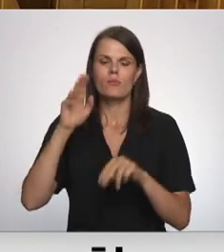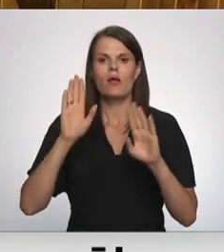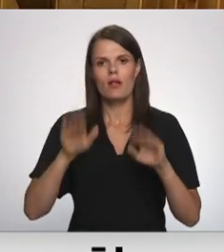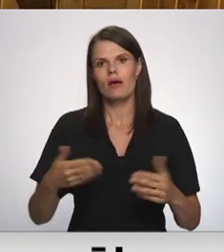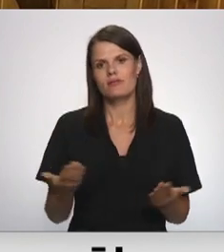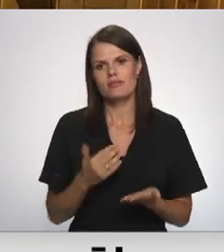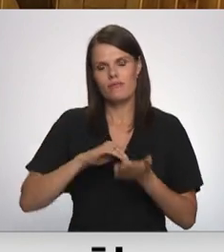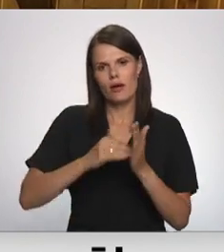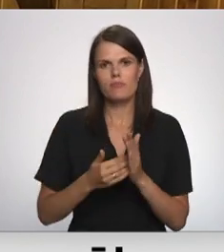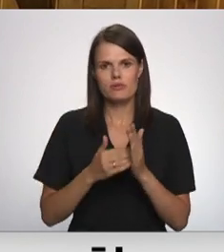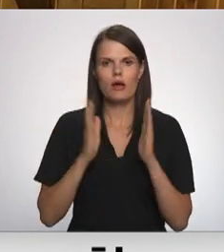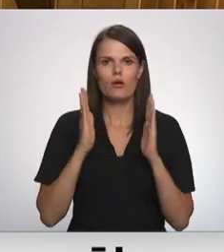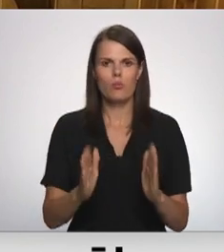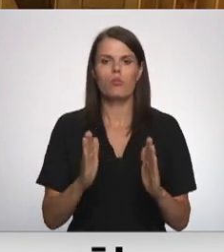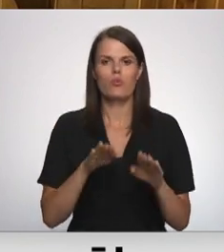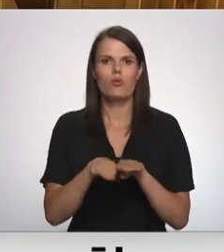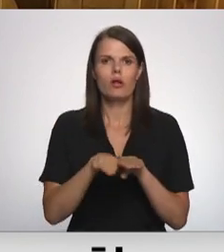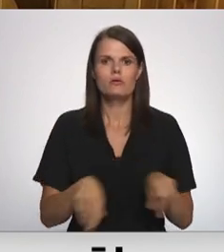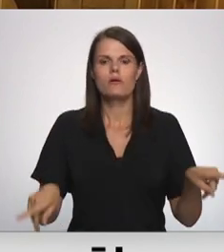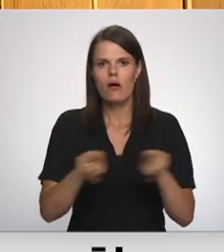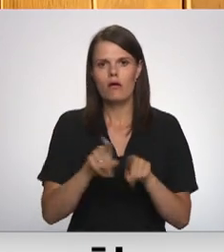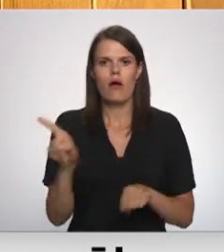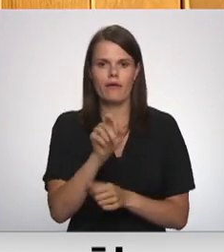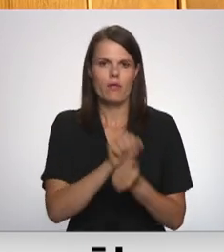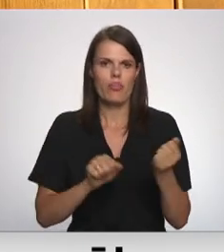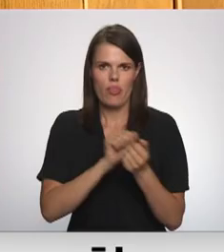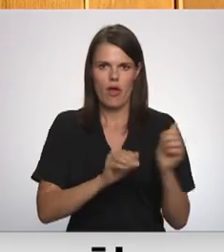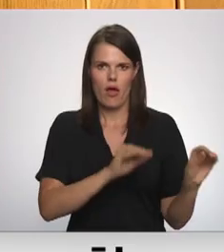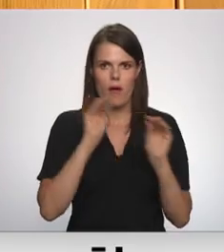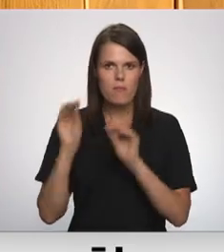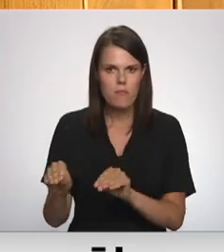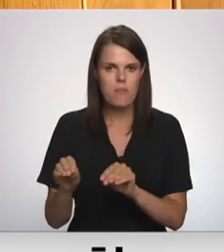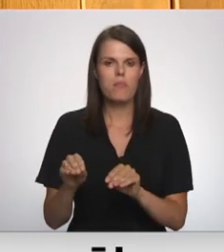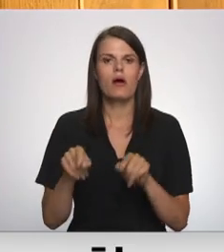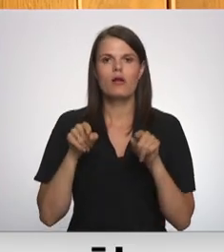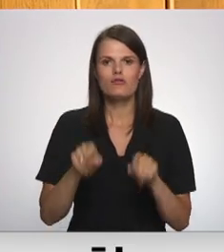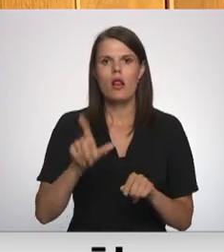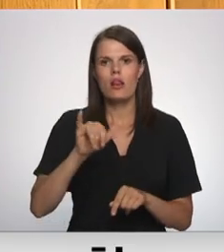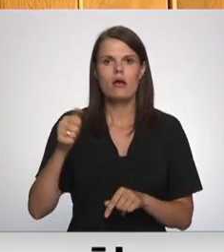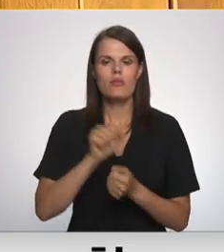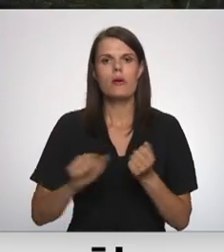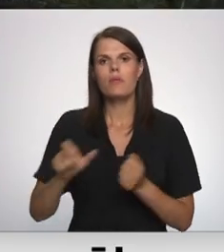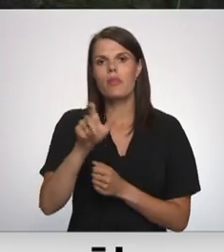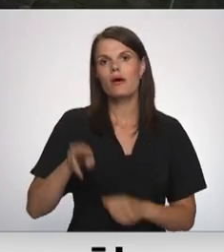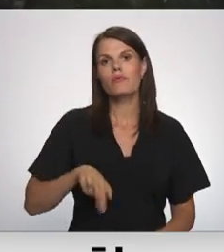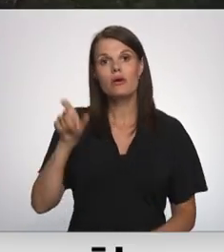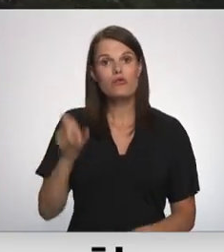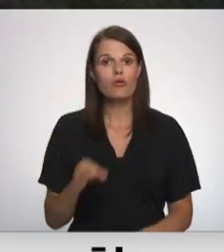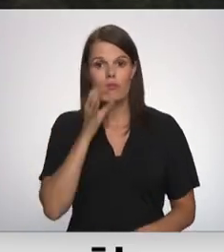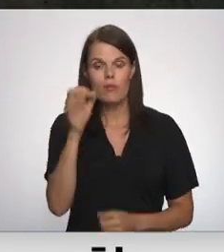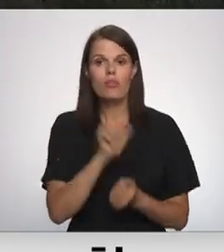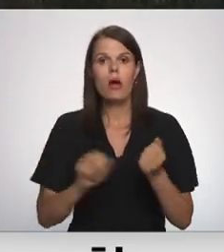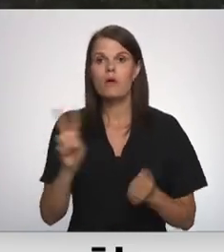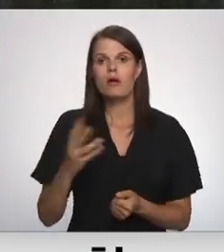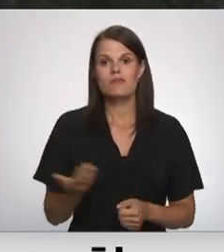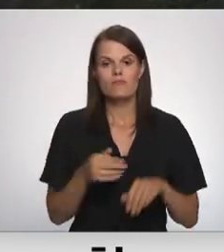dzīves apstākļi mājā būtu ļoti līdzīgi tādiem, kādi tie ir dabā. Līgatnes dabas taku direktore stāsta, ka dabā mītošās